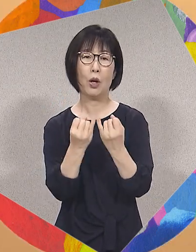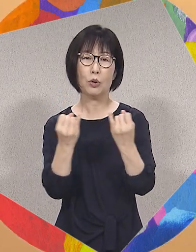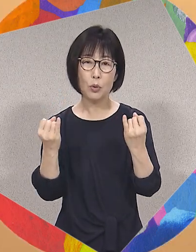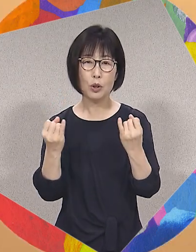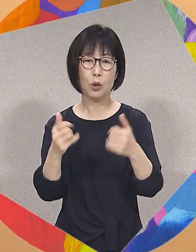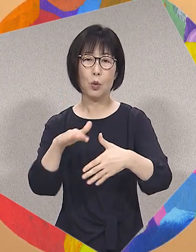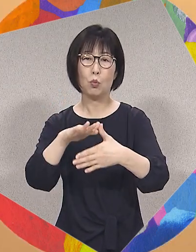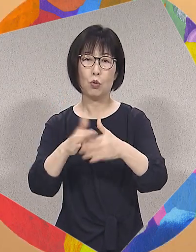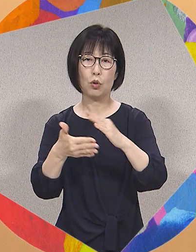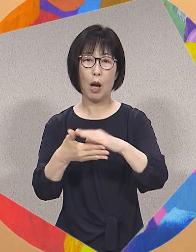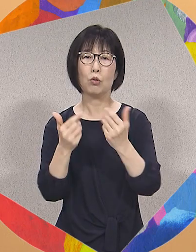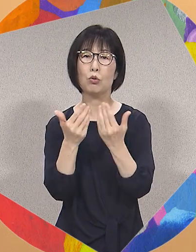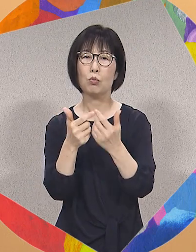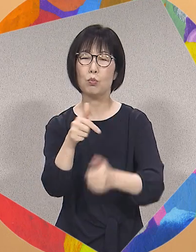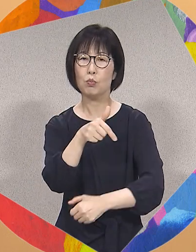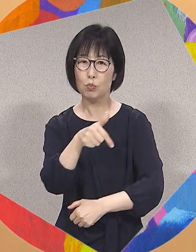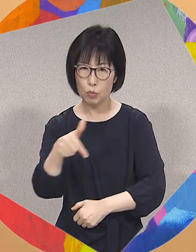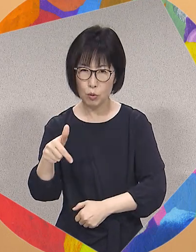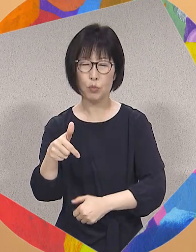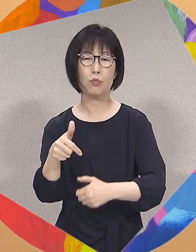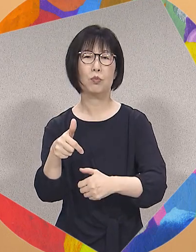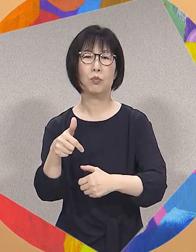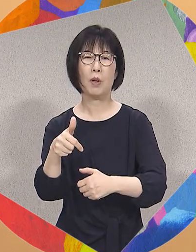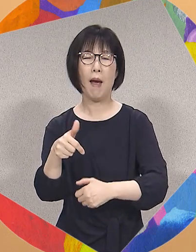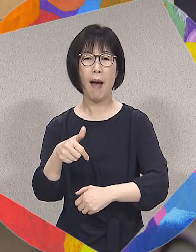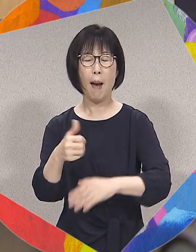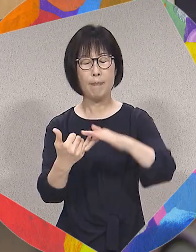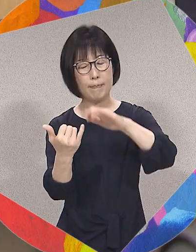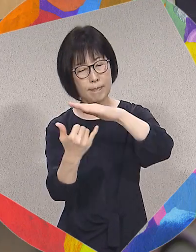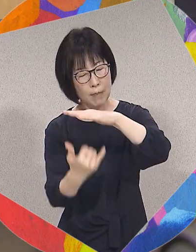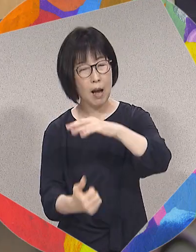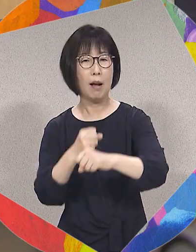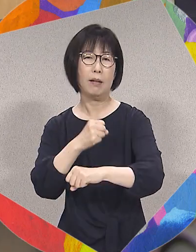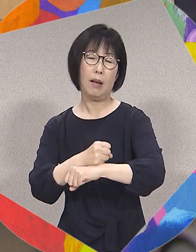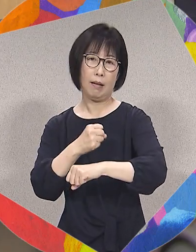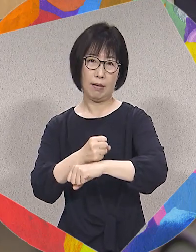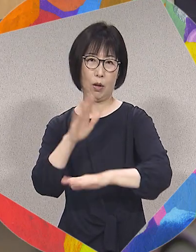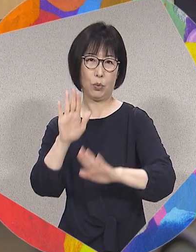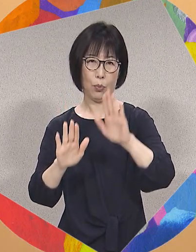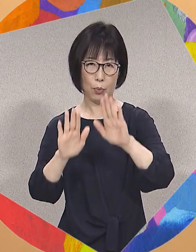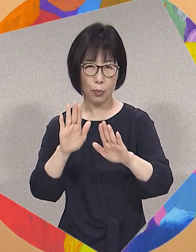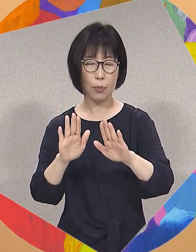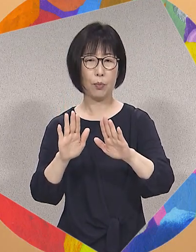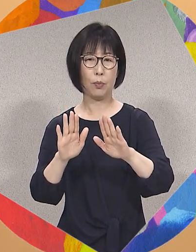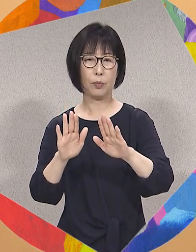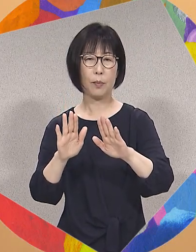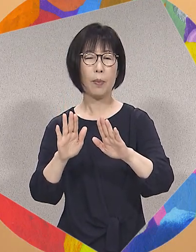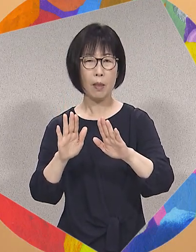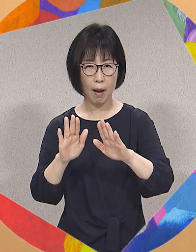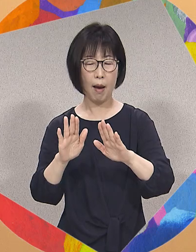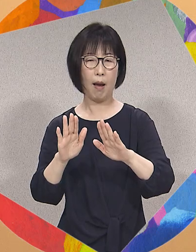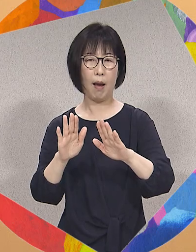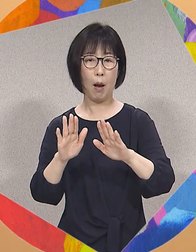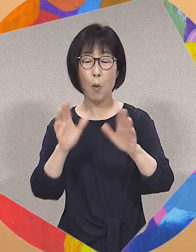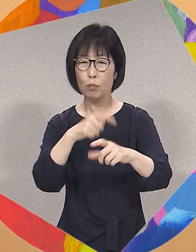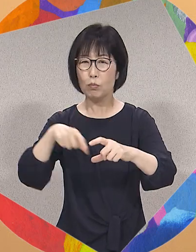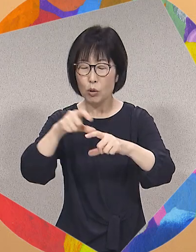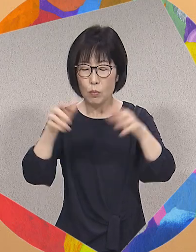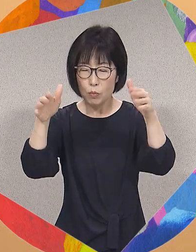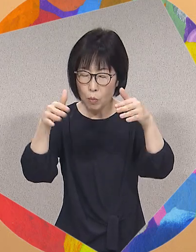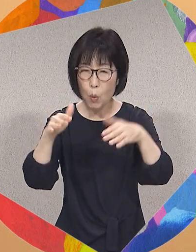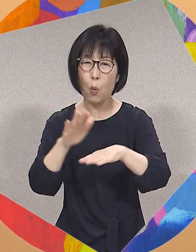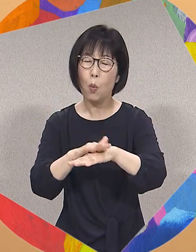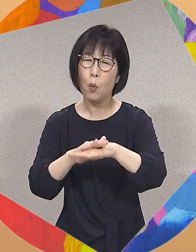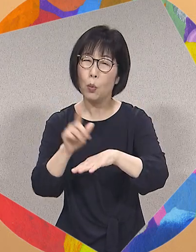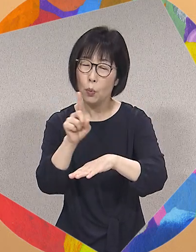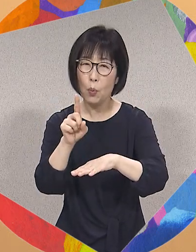の文学部でしたけれども、非常に厳しい定員割に悩まされていた。どうしたらこの学校を立ち直せるかというふうな